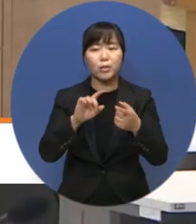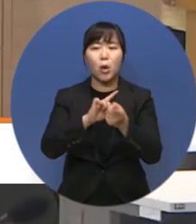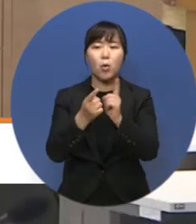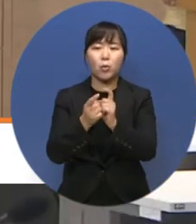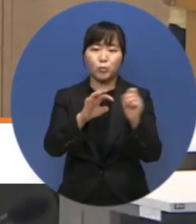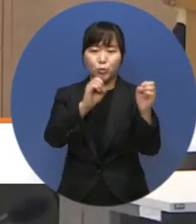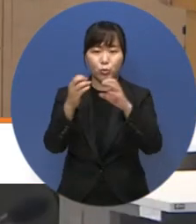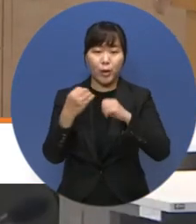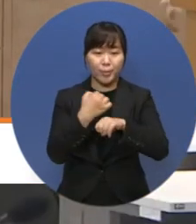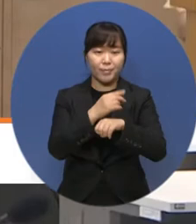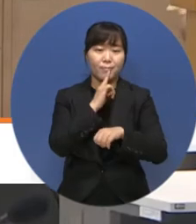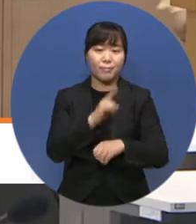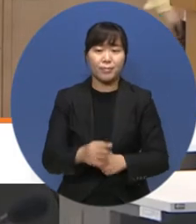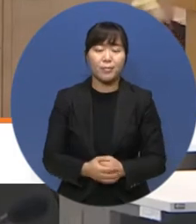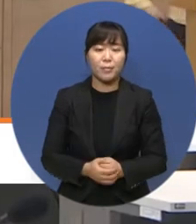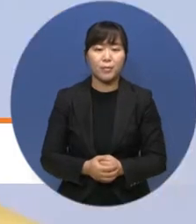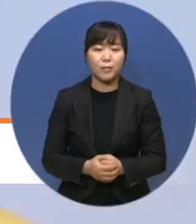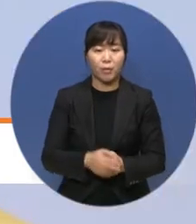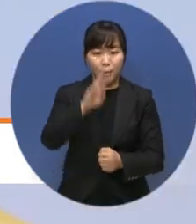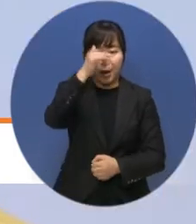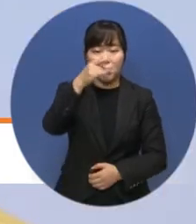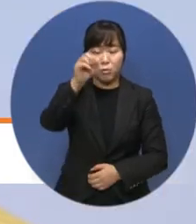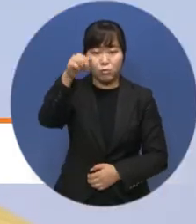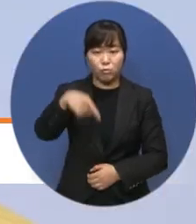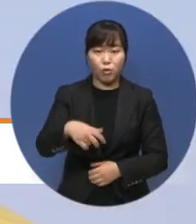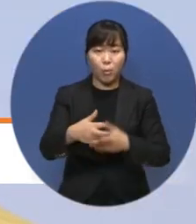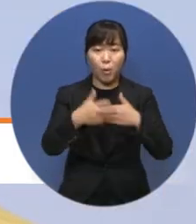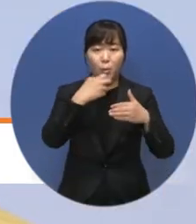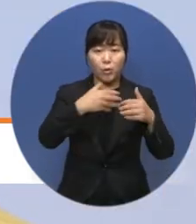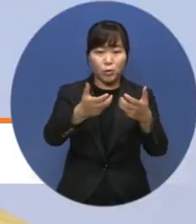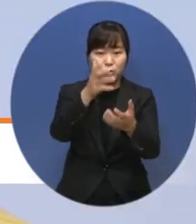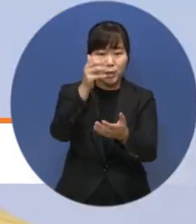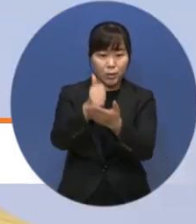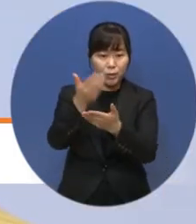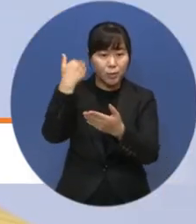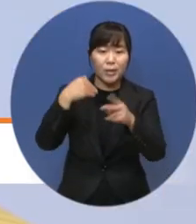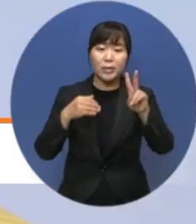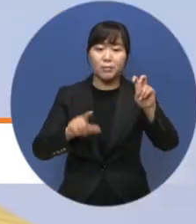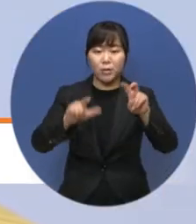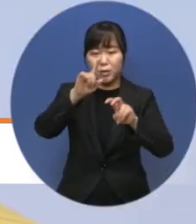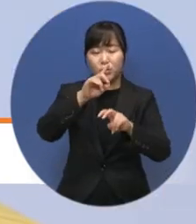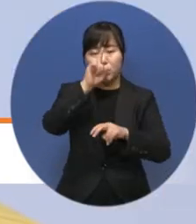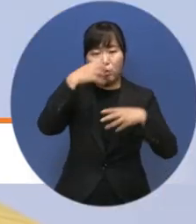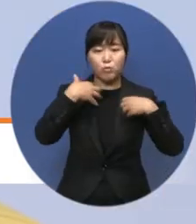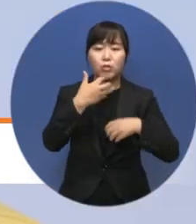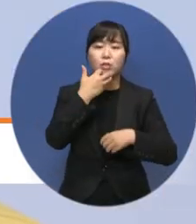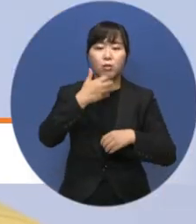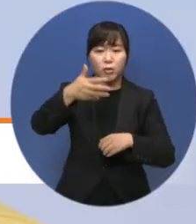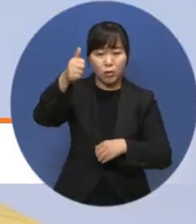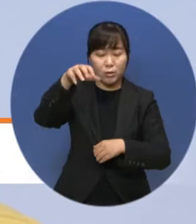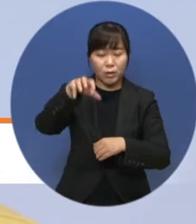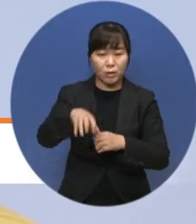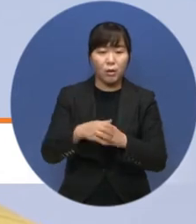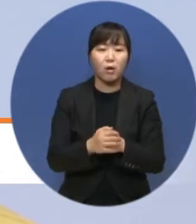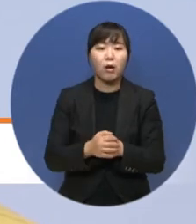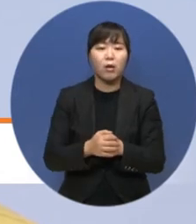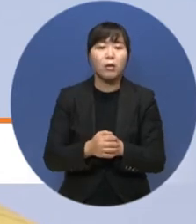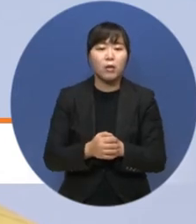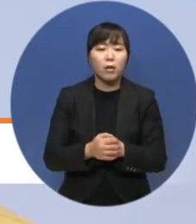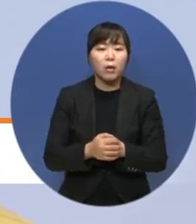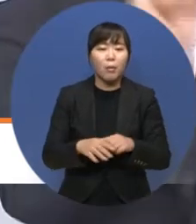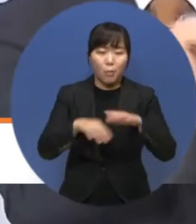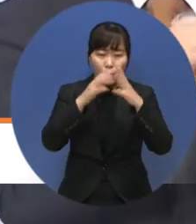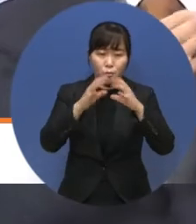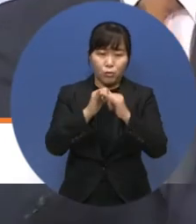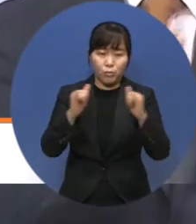밝혔습니다. 박능후 보건복지부 장관은 지난 22일 정부 서울청사에서 대국민 담화문